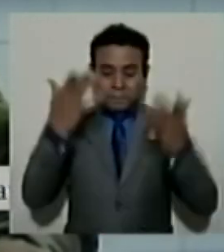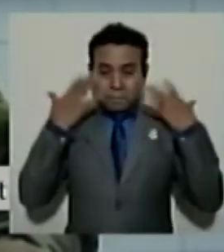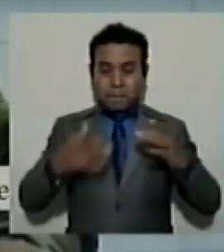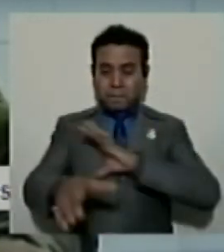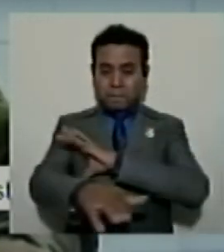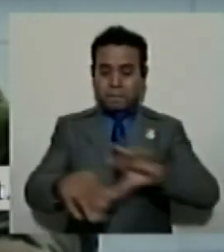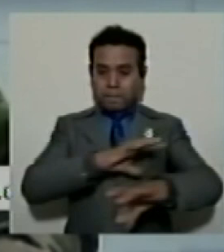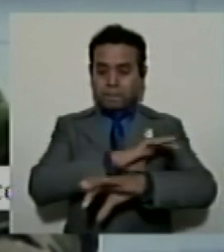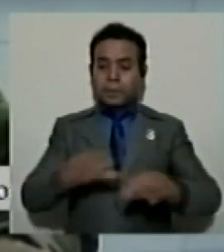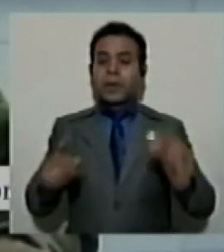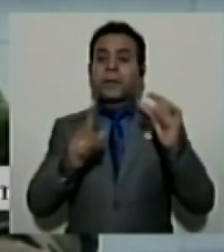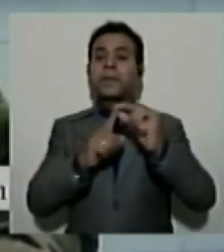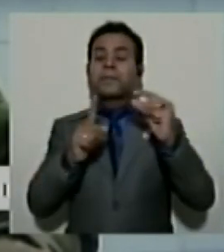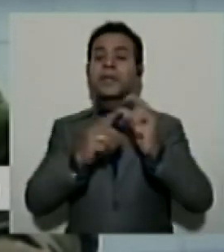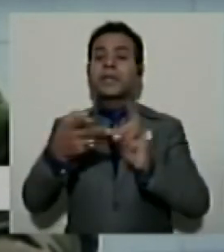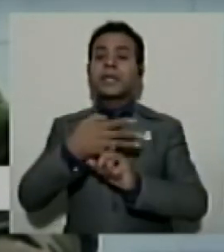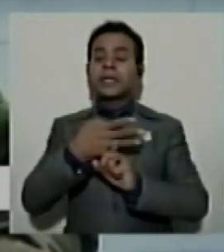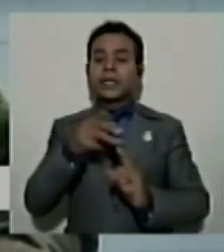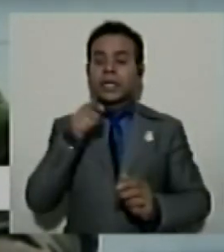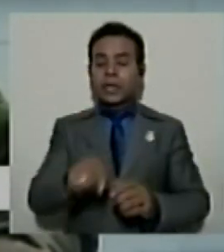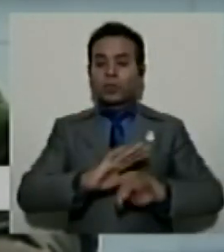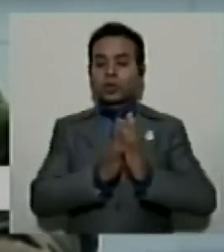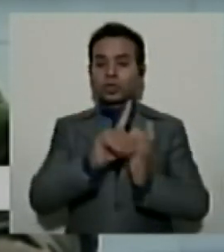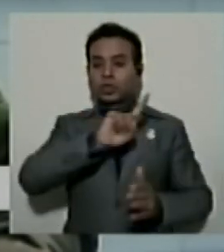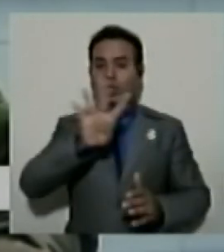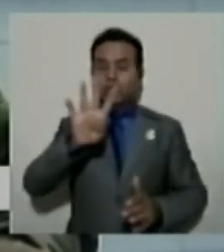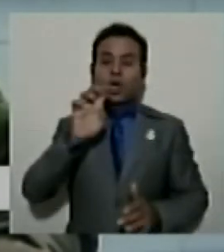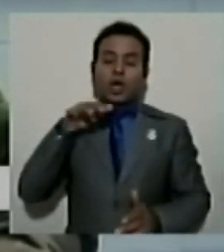14,67,040 এবং আমরা সর্বমোট বিতরণ করেছি